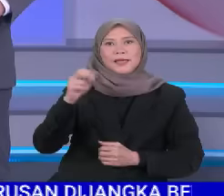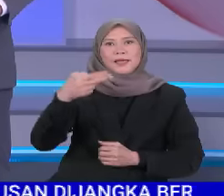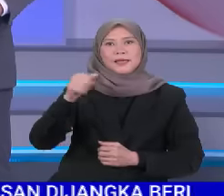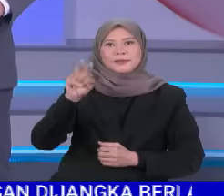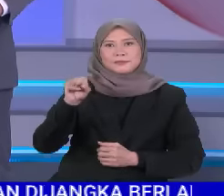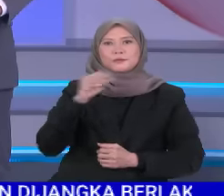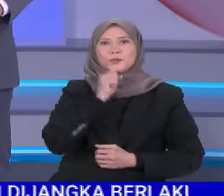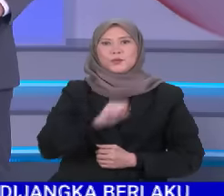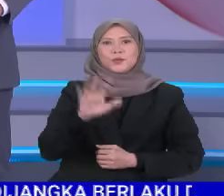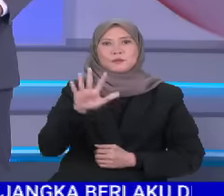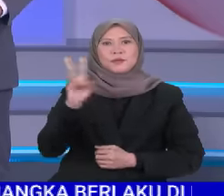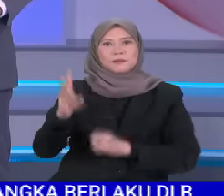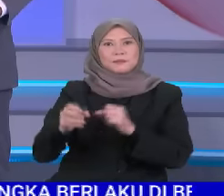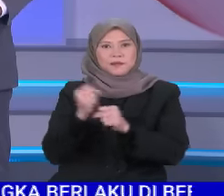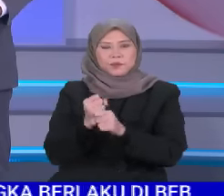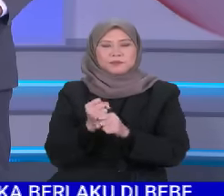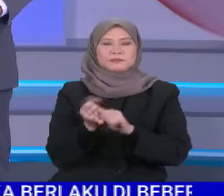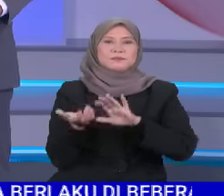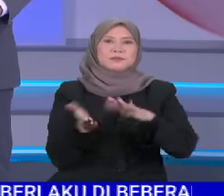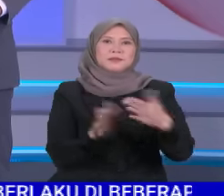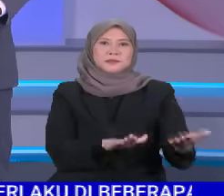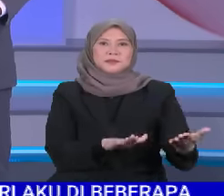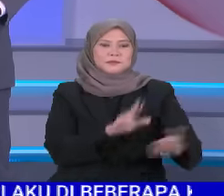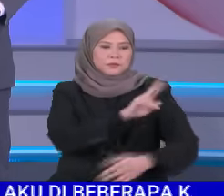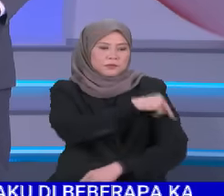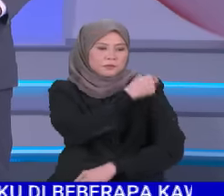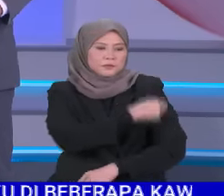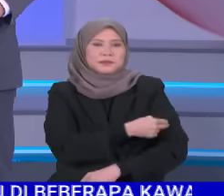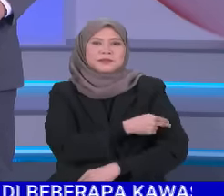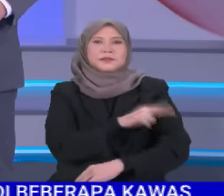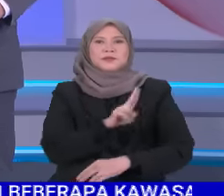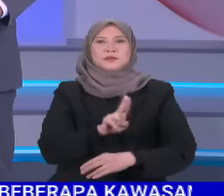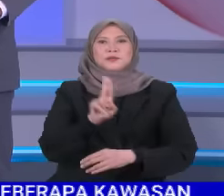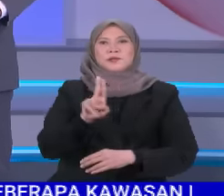berusia 56 tahun menghembuskan Nafas Terakhir di Hospital